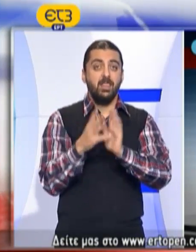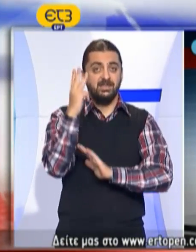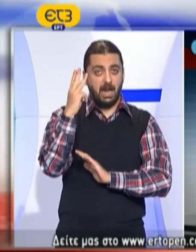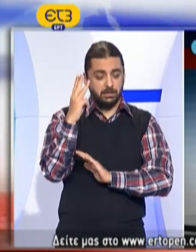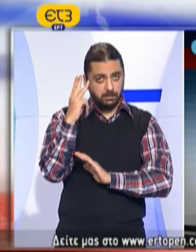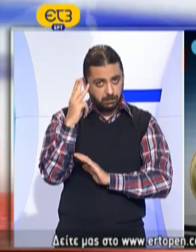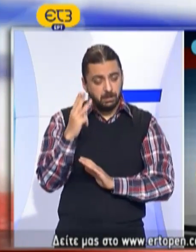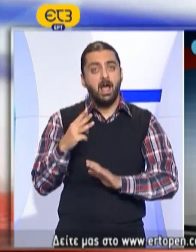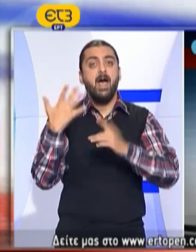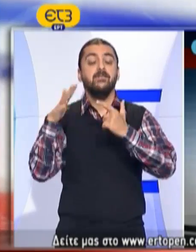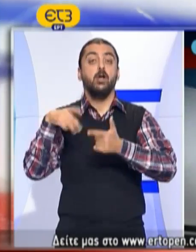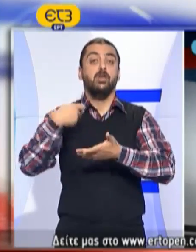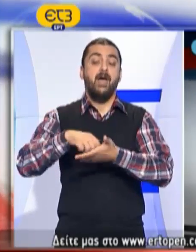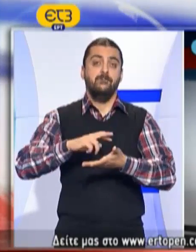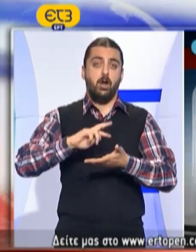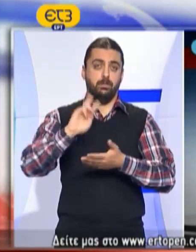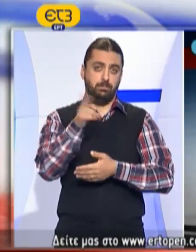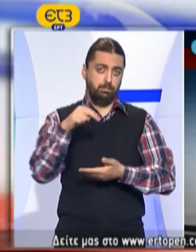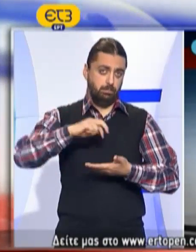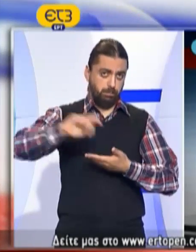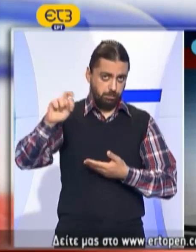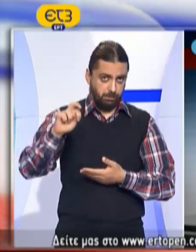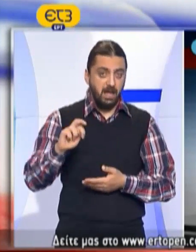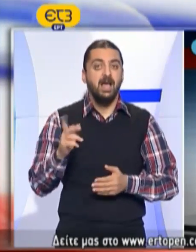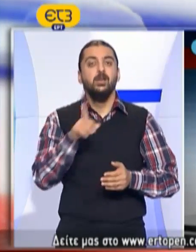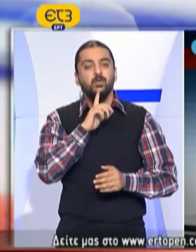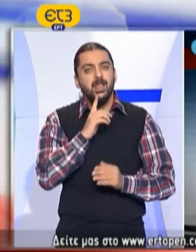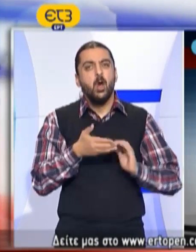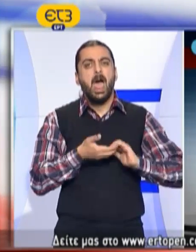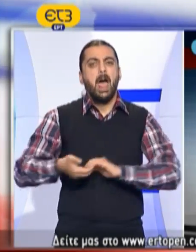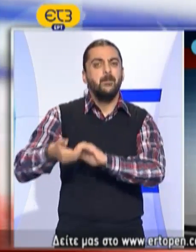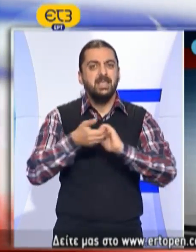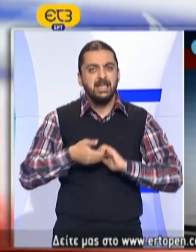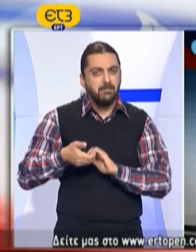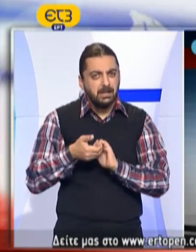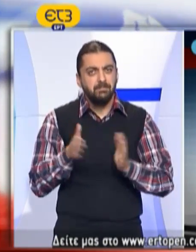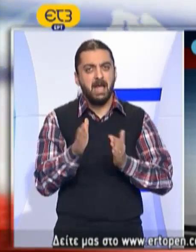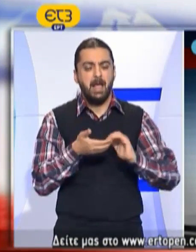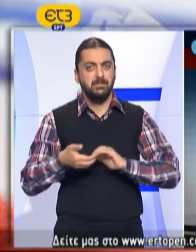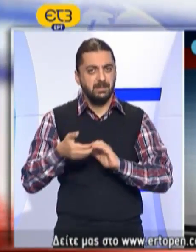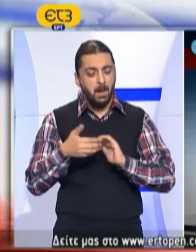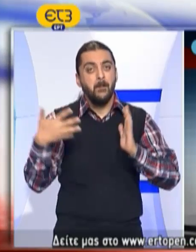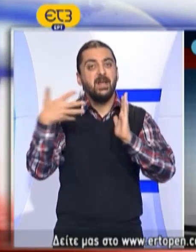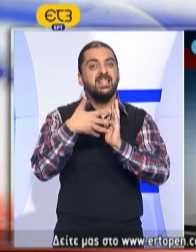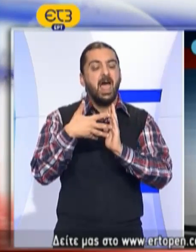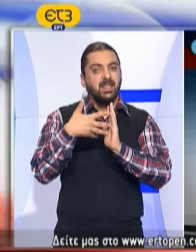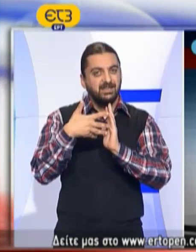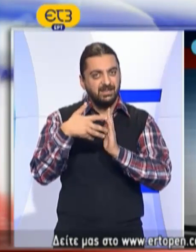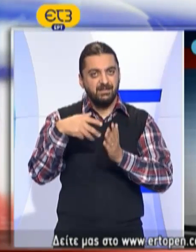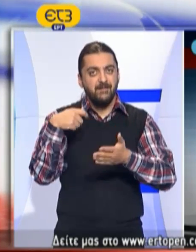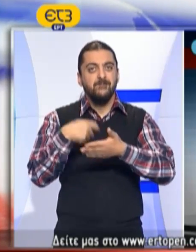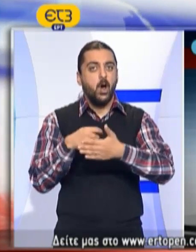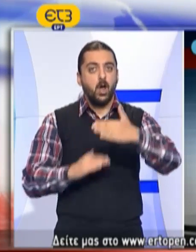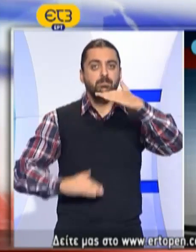ευρώ παραπάνω. Αλλά και οι ελεύθεροι επαγγελματίες και οι μικρομεσαίες επιχειρήσεις χάνουν το αφορολόγητο όριο των 5.000 ευρώ που είχαν μέχρι